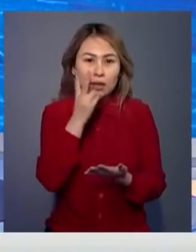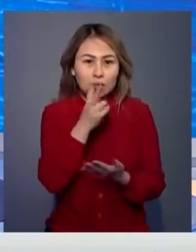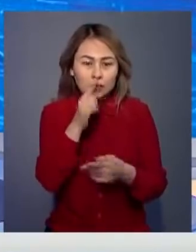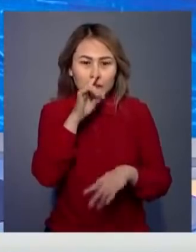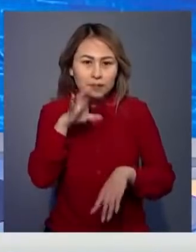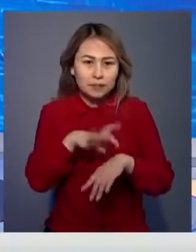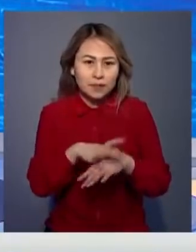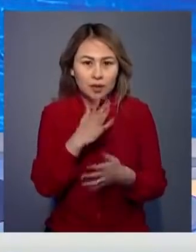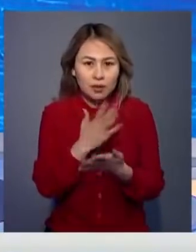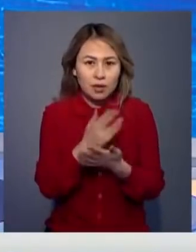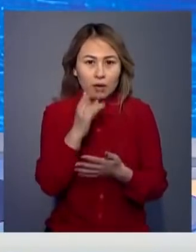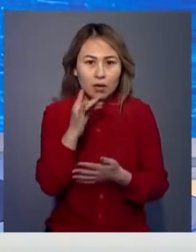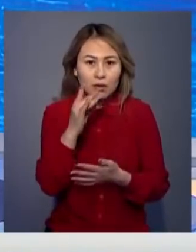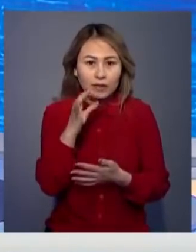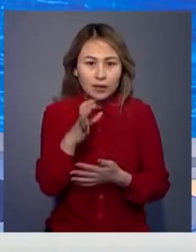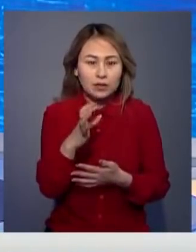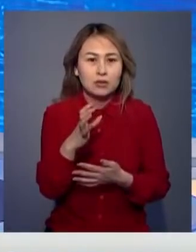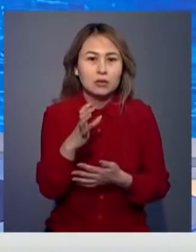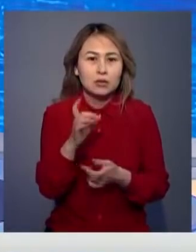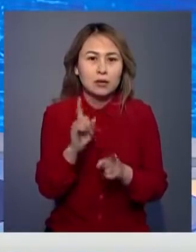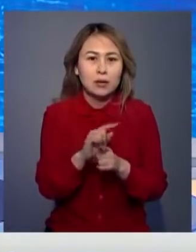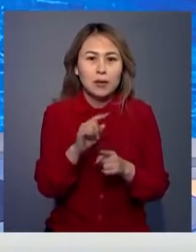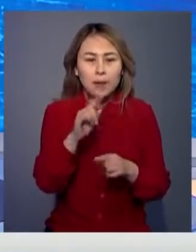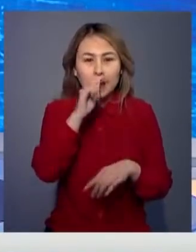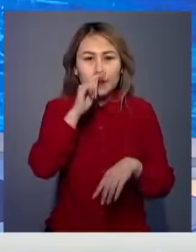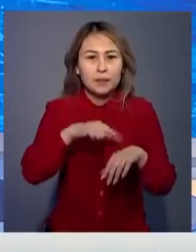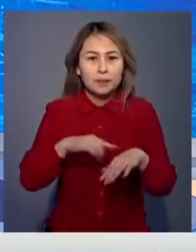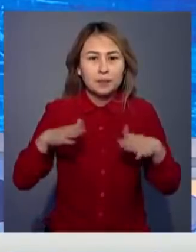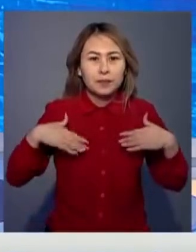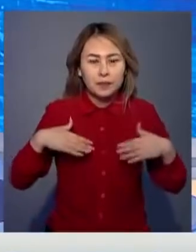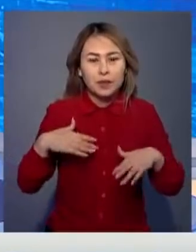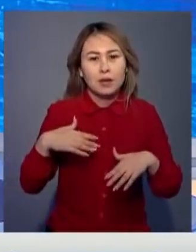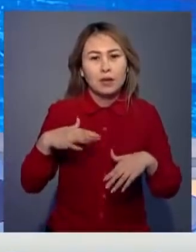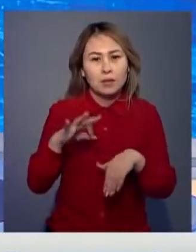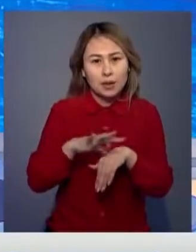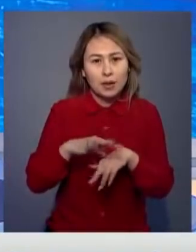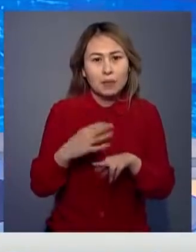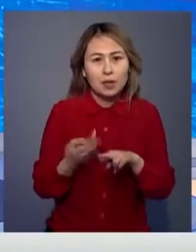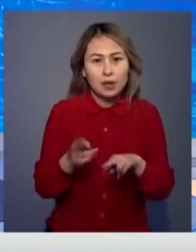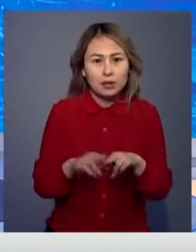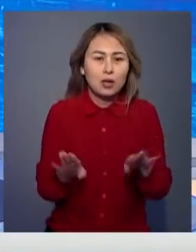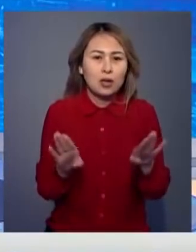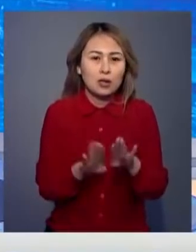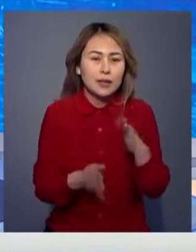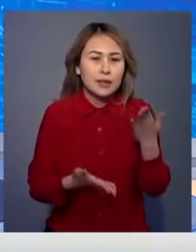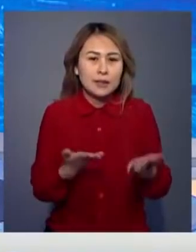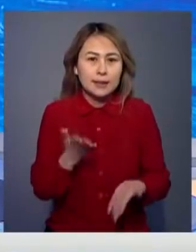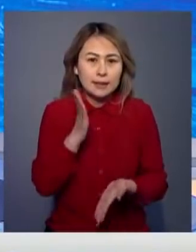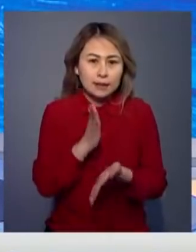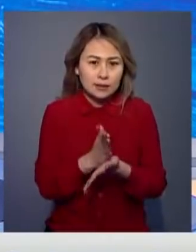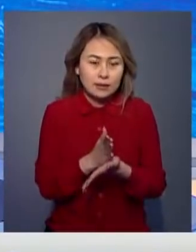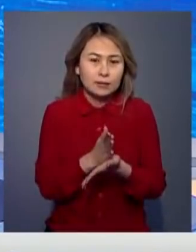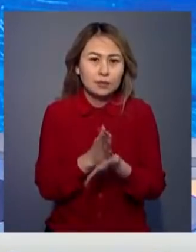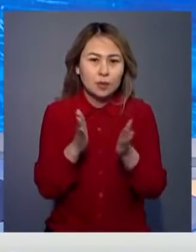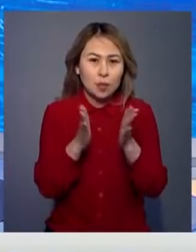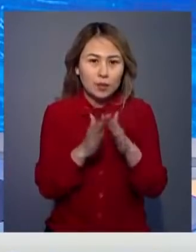болса, бұл енді коронавирус пневмонияның бір түрі, өкпе қабына өкпе ауруы. Сол себепті сонда бір белгілері болған жағдайда ғана онда